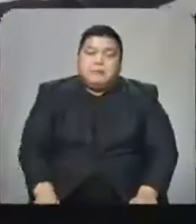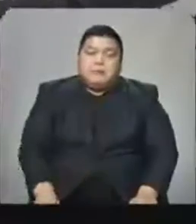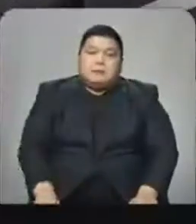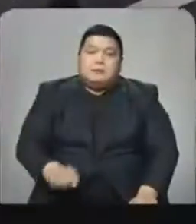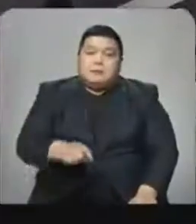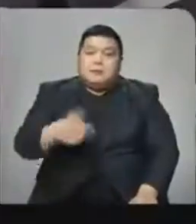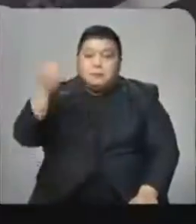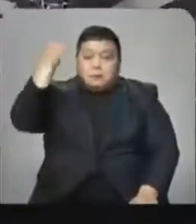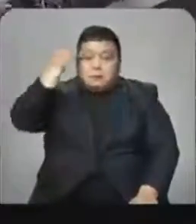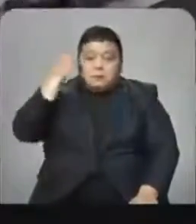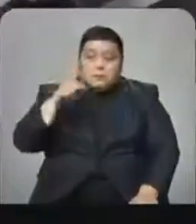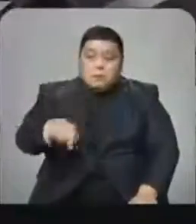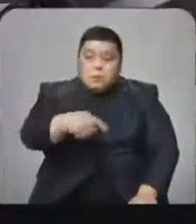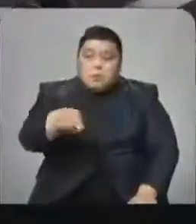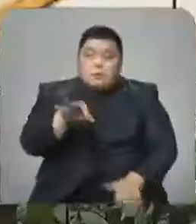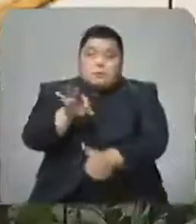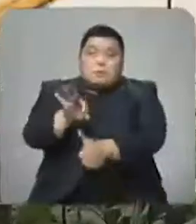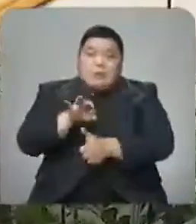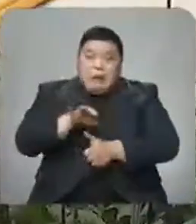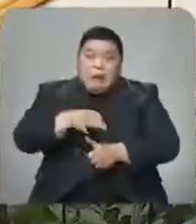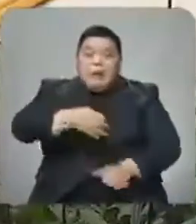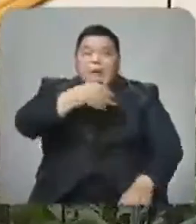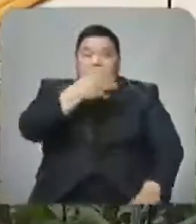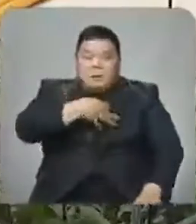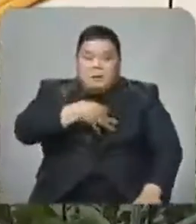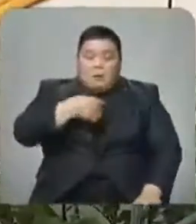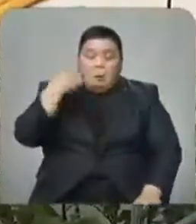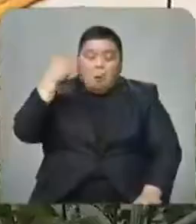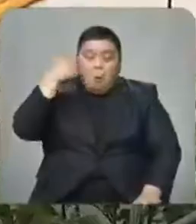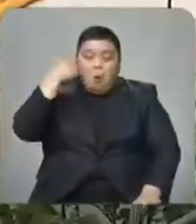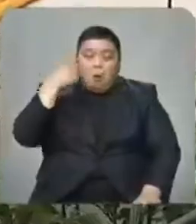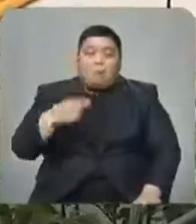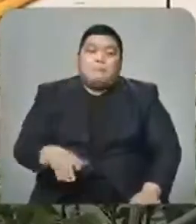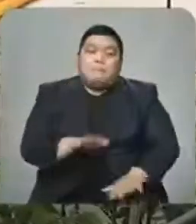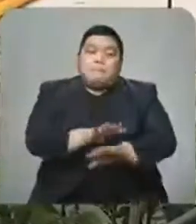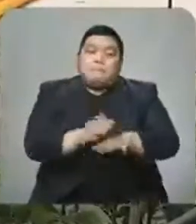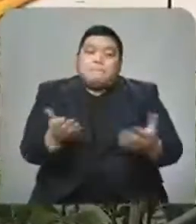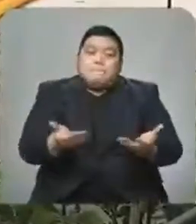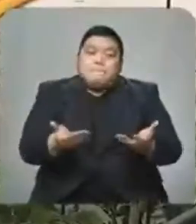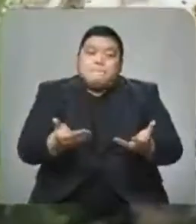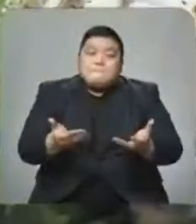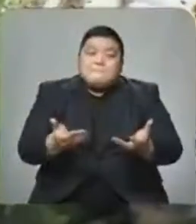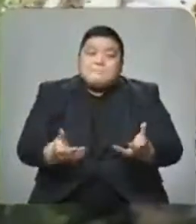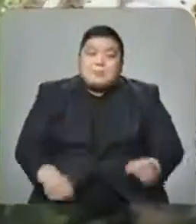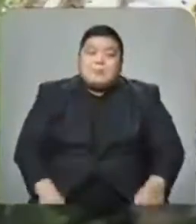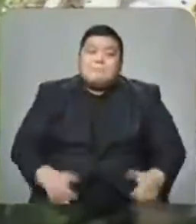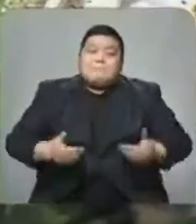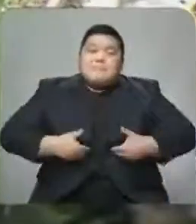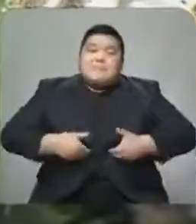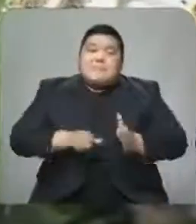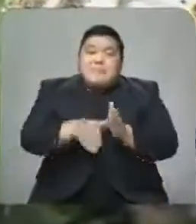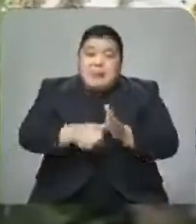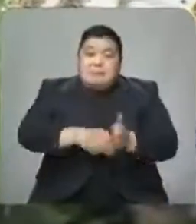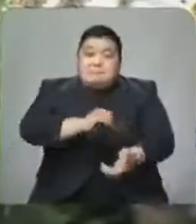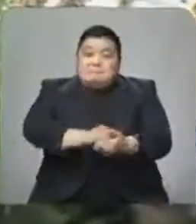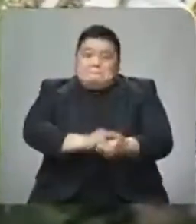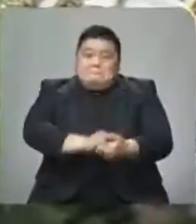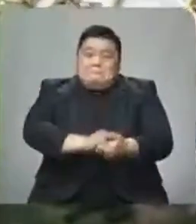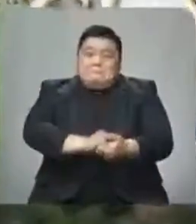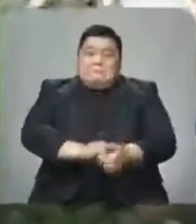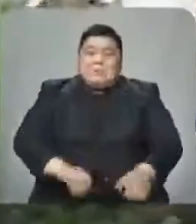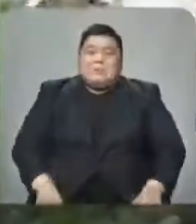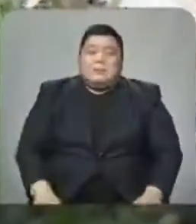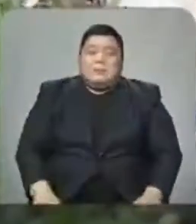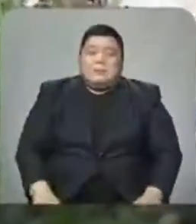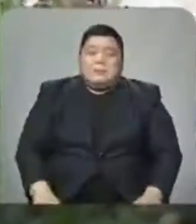그렇다고 국내에 사는 외국인 근로자를 구하는 것도 쉽지 않습니다. 농사일이라는 게 일손이 필요한 시기가 정해져 있기 때문입니다.